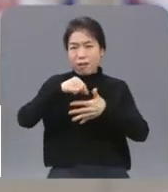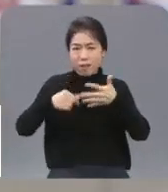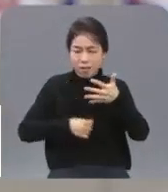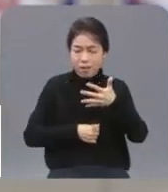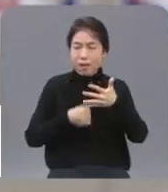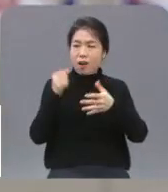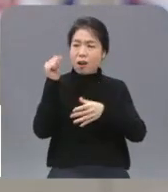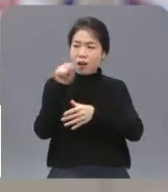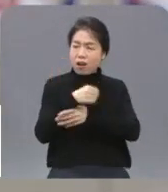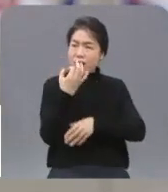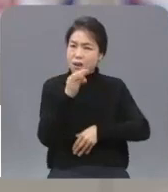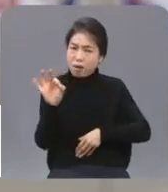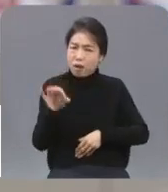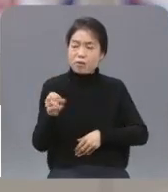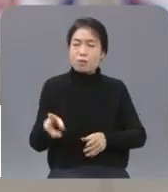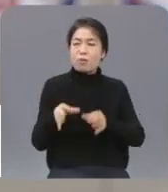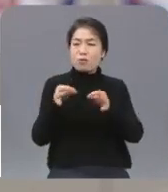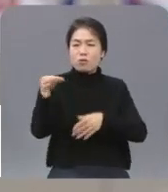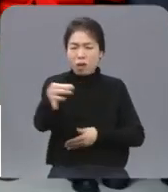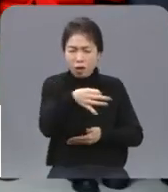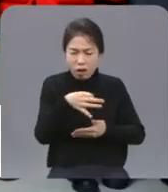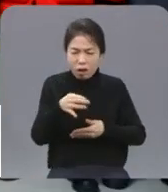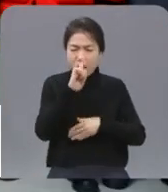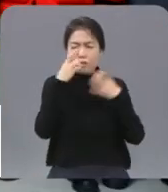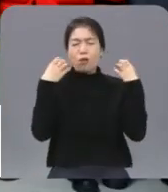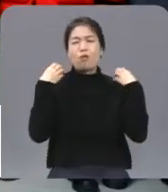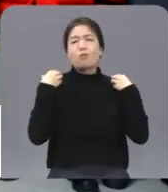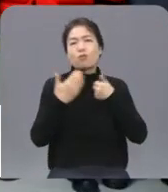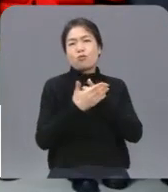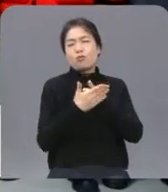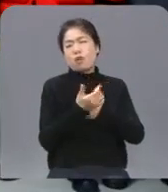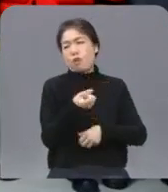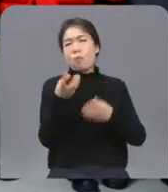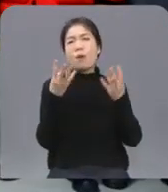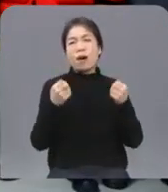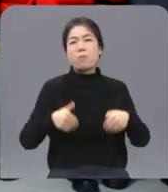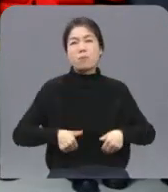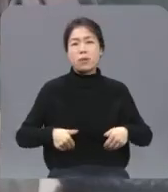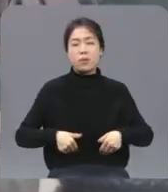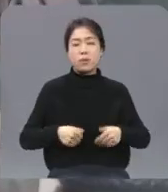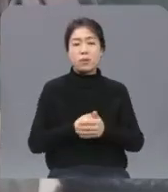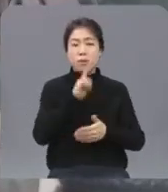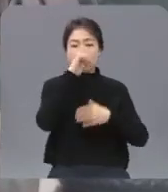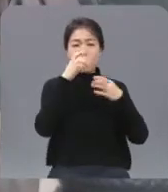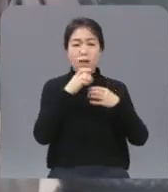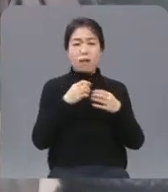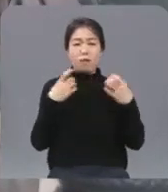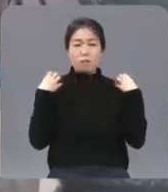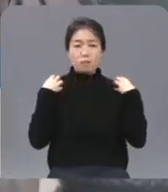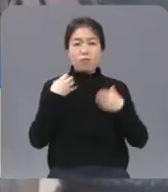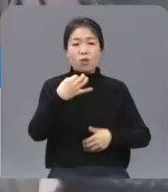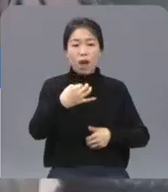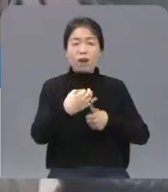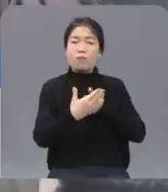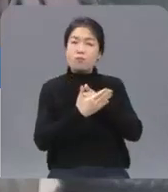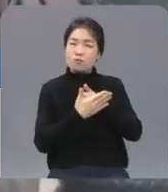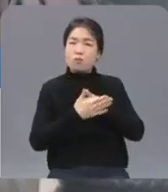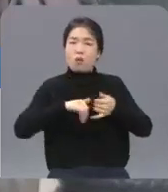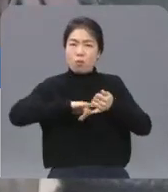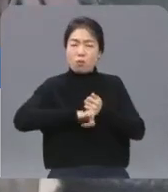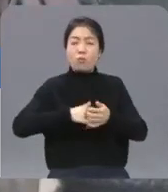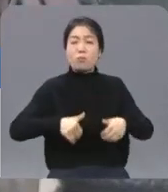절차와 투자금 마련 등 정부의 지원이 필요한게 한두 가지가 아닙니다 정부 작은 지원이 절실한 상황에서요